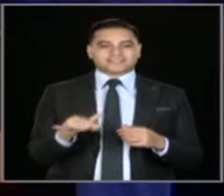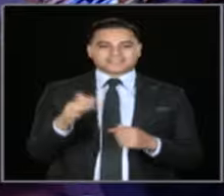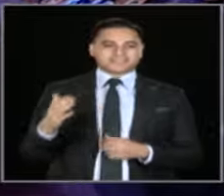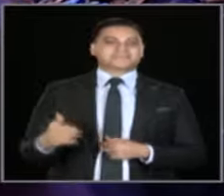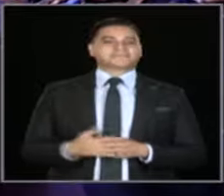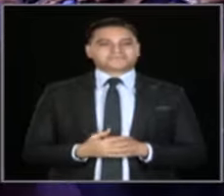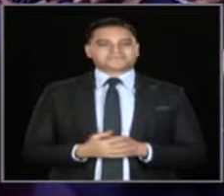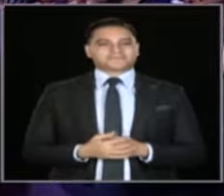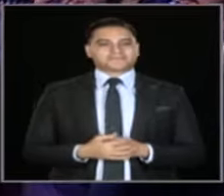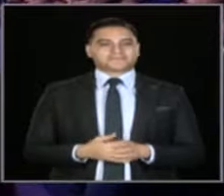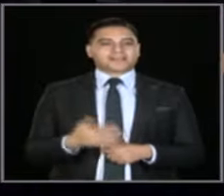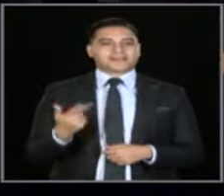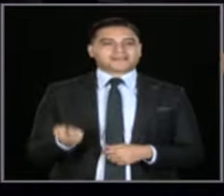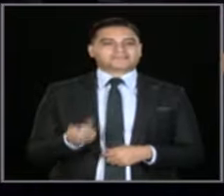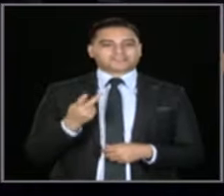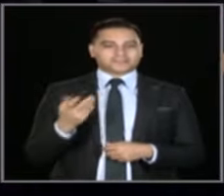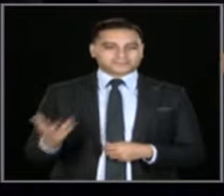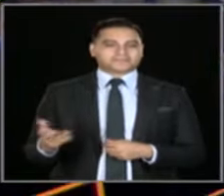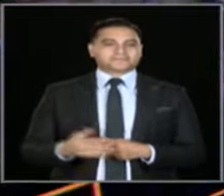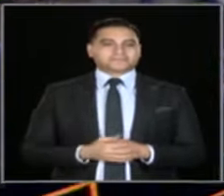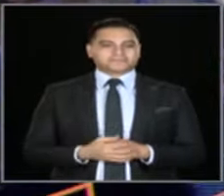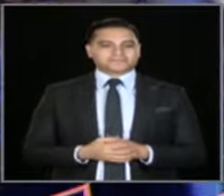مرسي 75 نقطة.